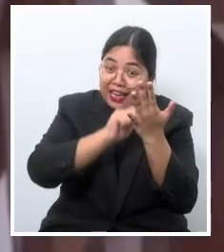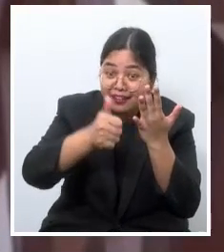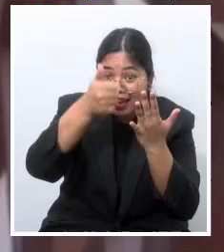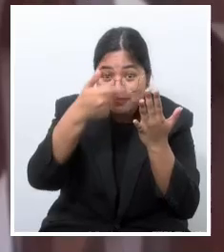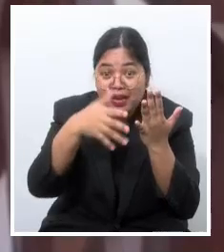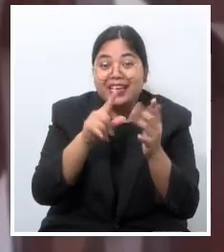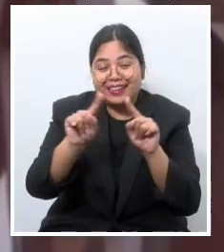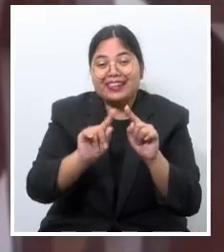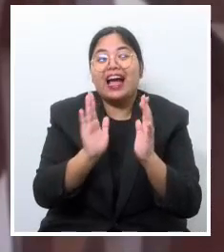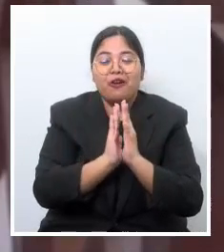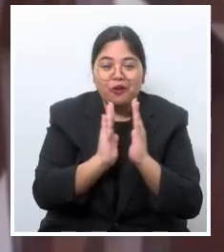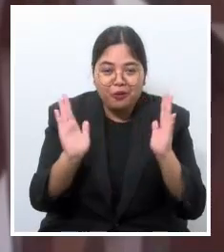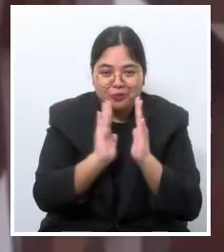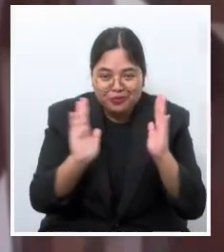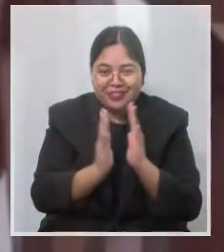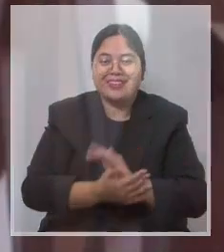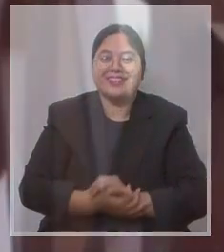ครูทุกท่านครับ